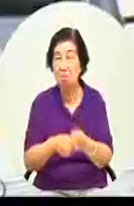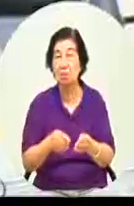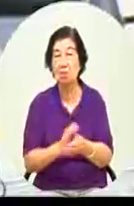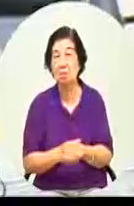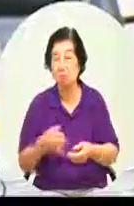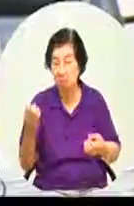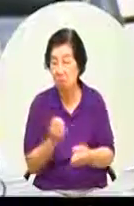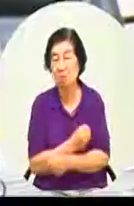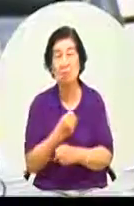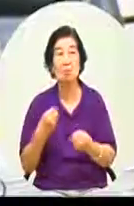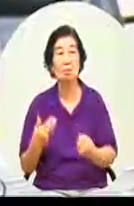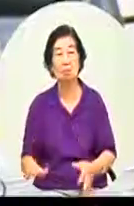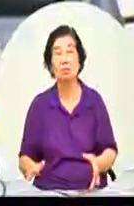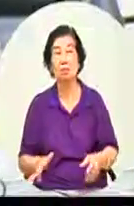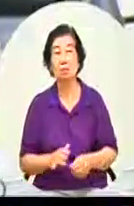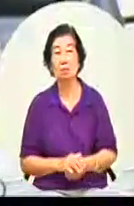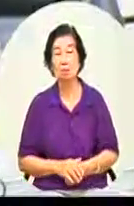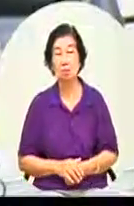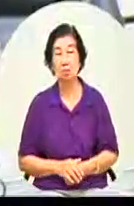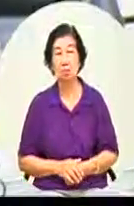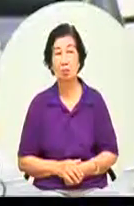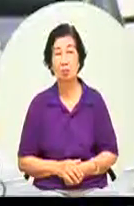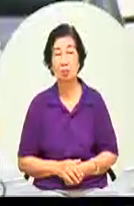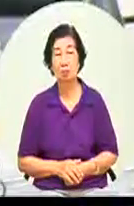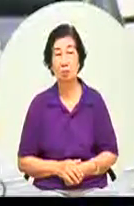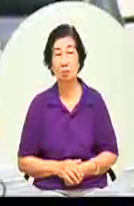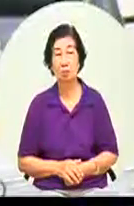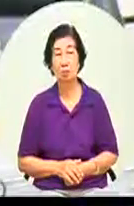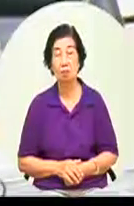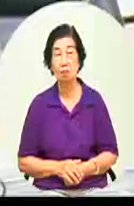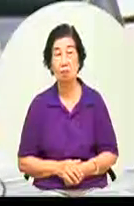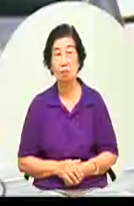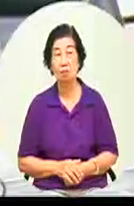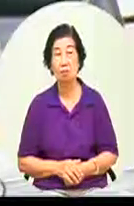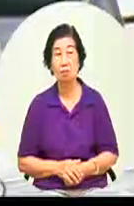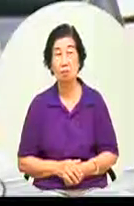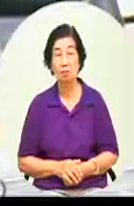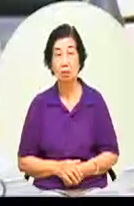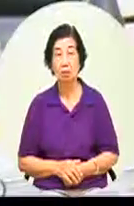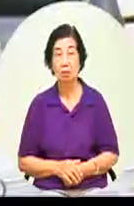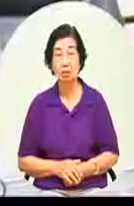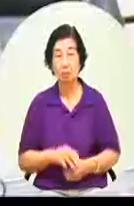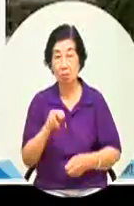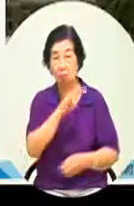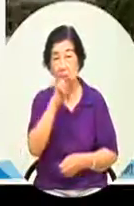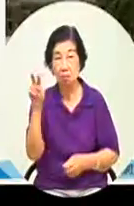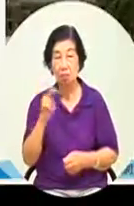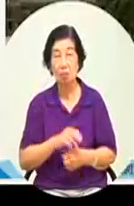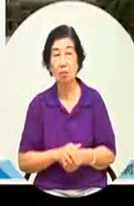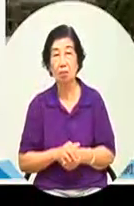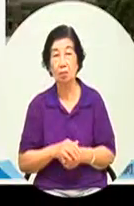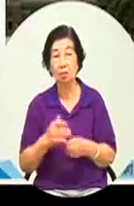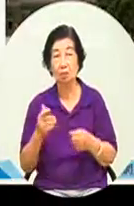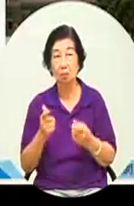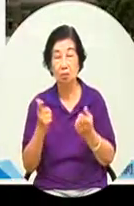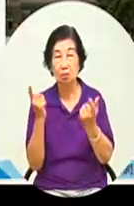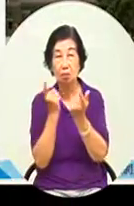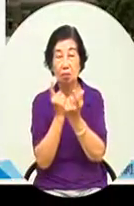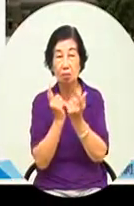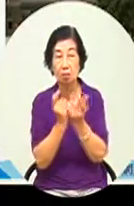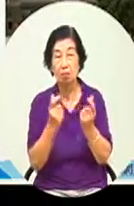快。阁有，就是咱的近一段时间，咱会当看到的啥？北京的农业